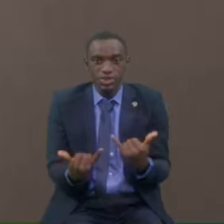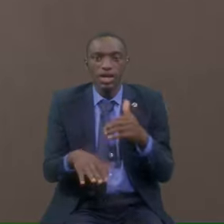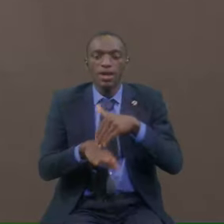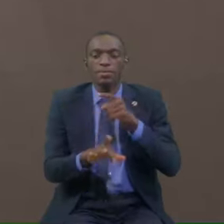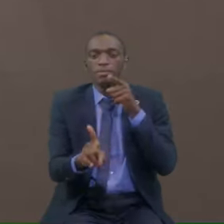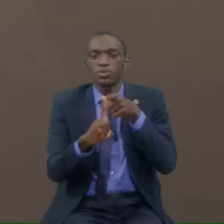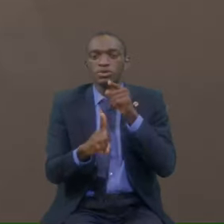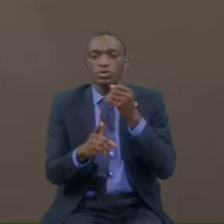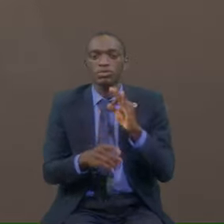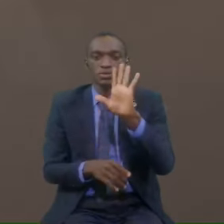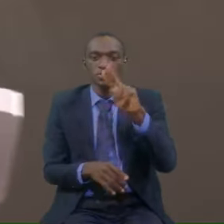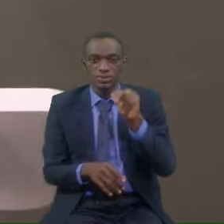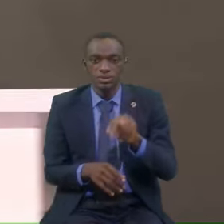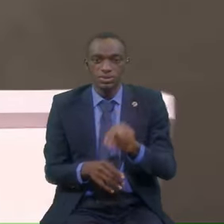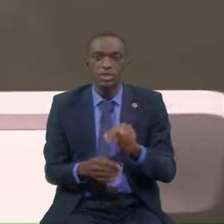même aujourd'hui,